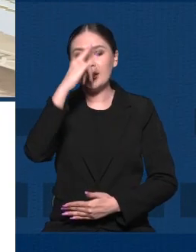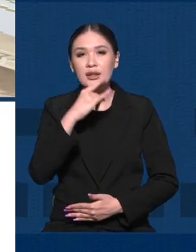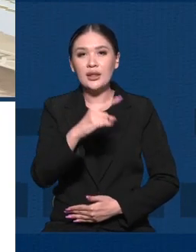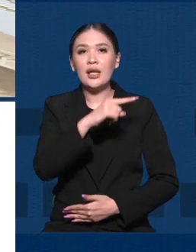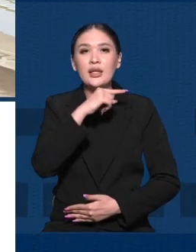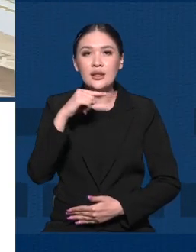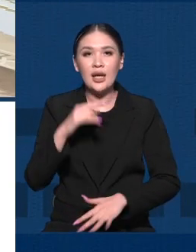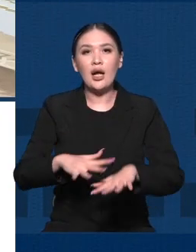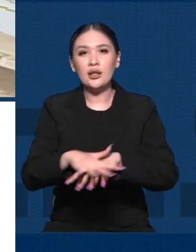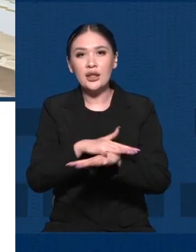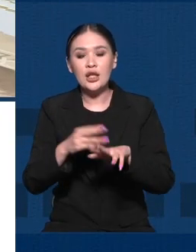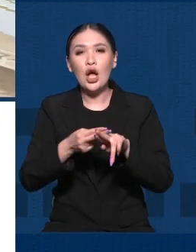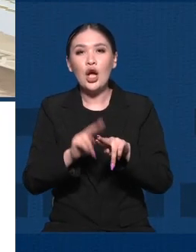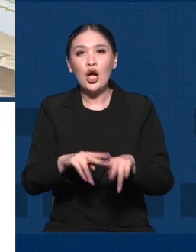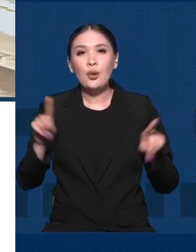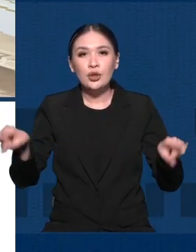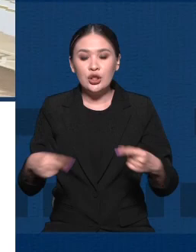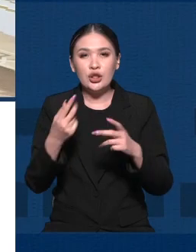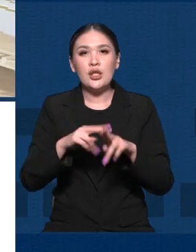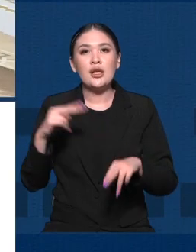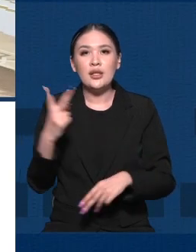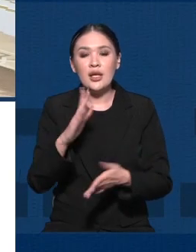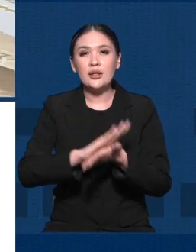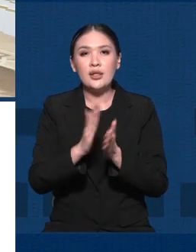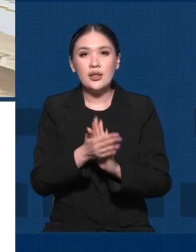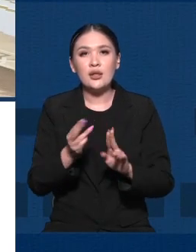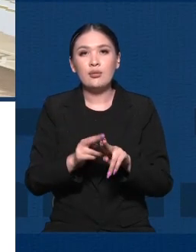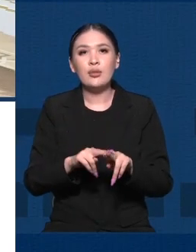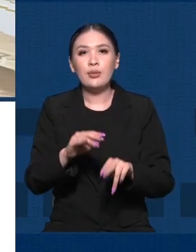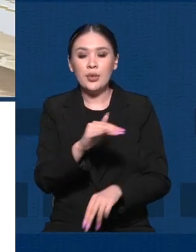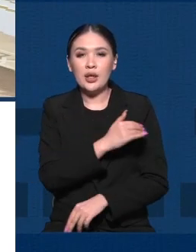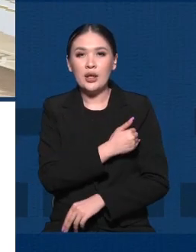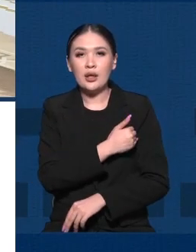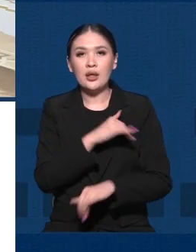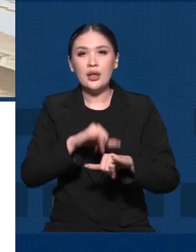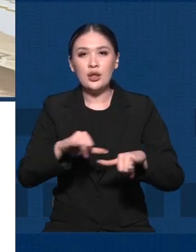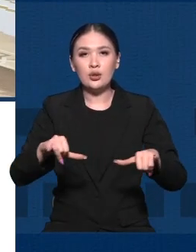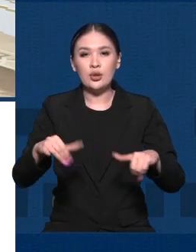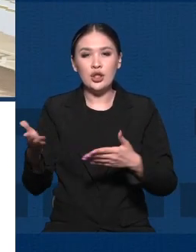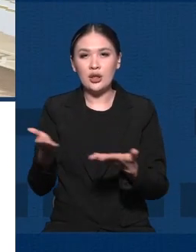Ресей халықтарының мүддесі үшін екі жақты серіктестікті барынша кеңейтуге шақырды.